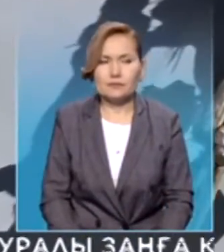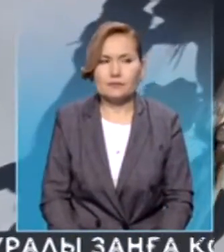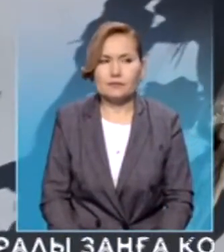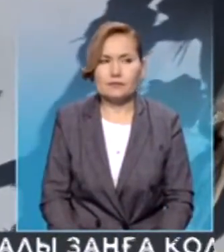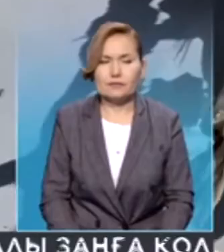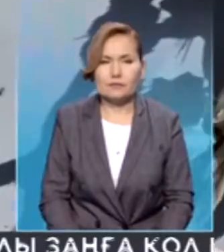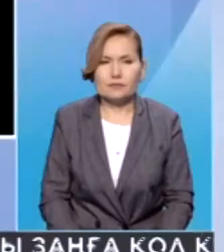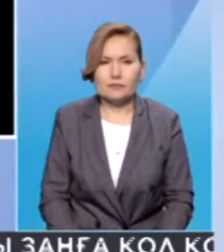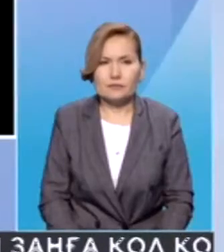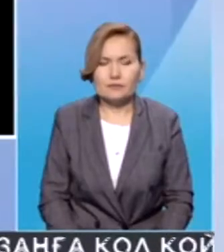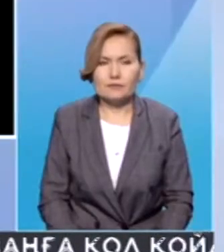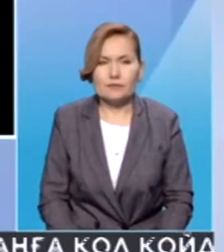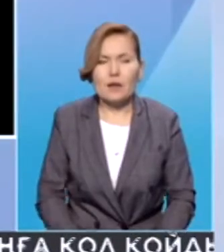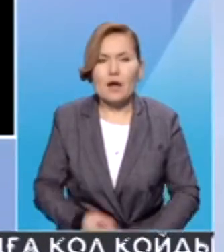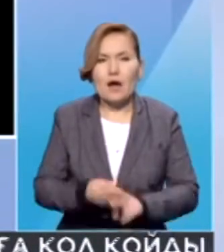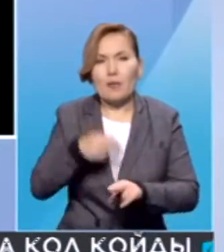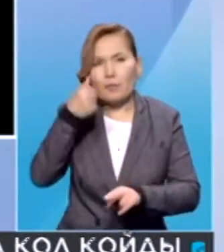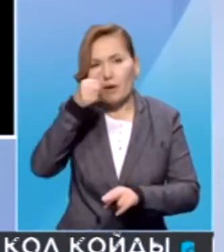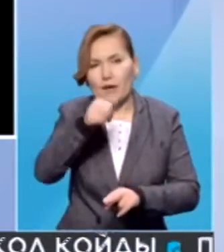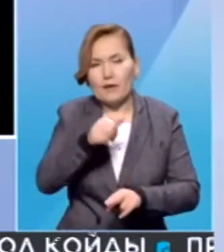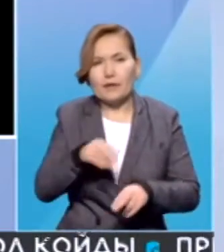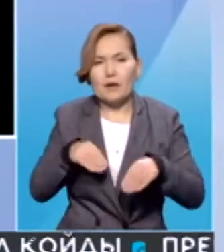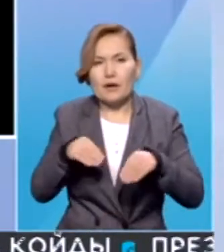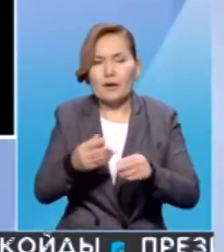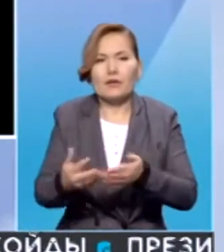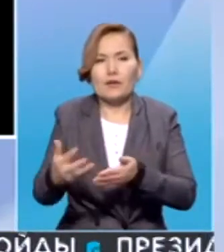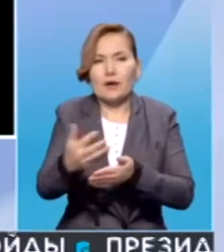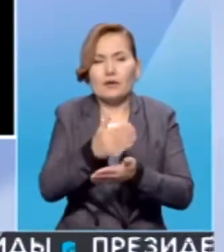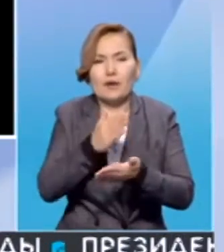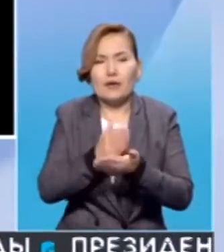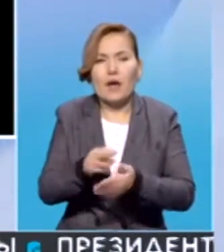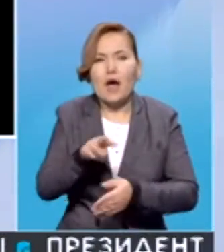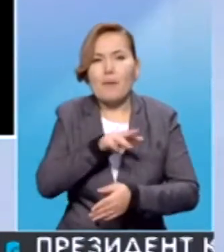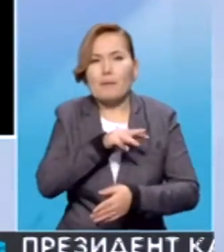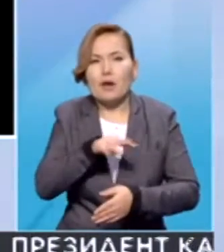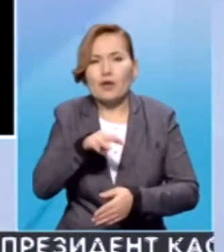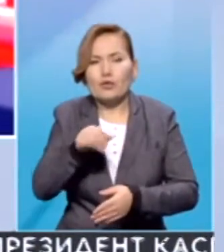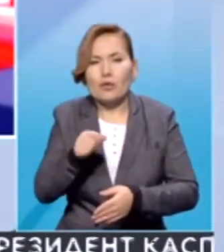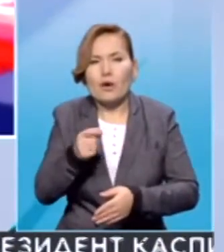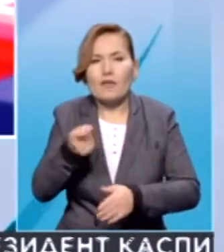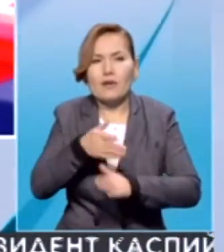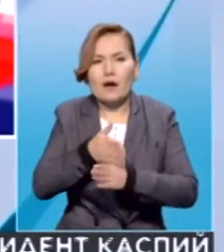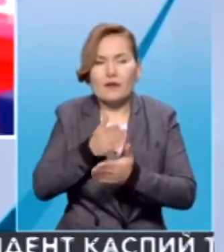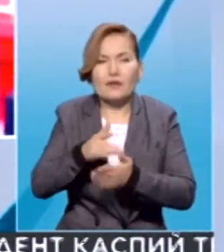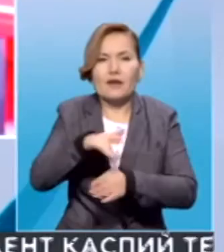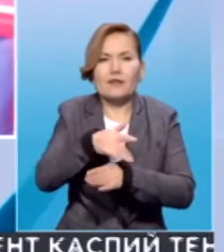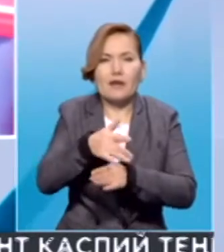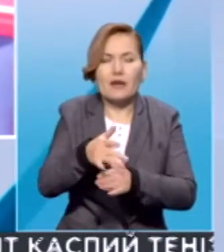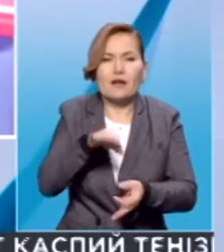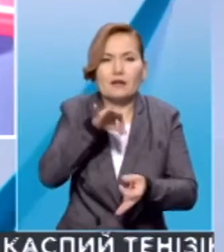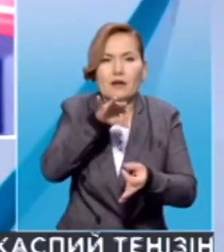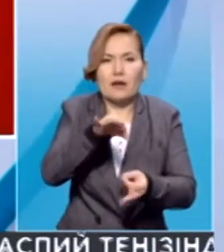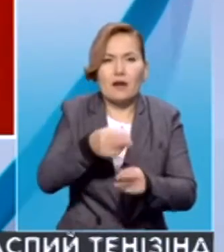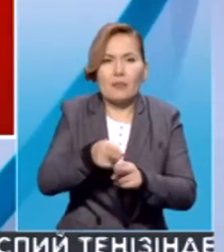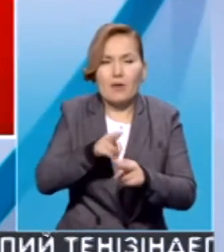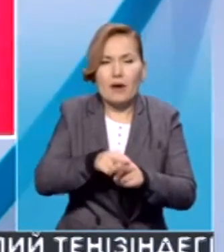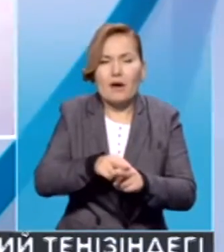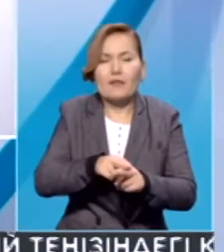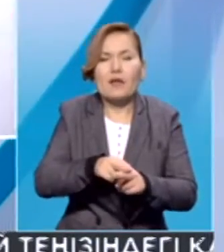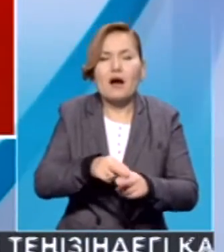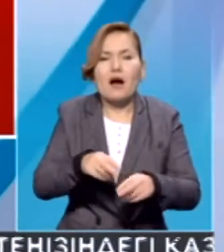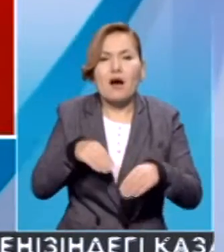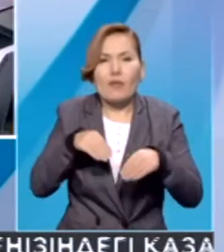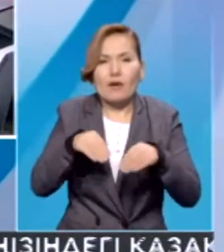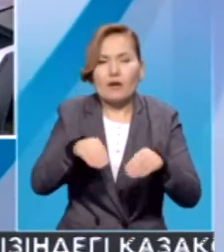облысы. Биыл жиындерім мол болғанымен миллиондаған тонна астық далада жатыр. Арпа бидай қарасында қалама.